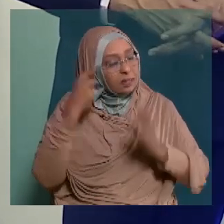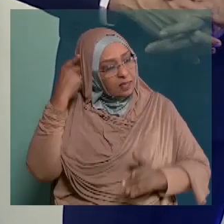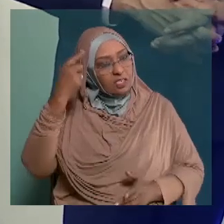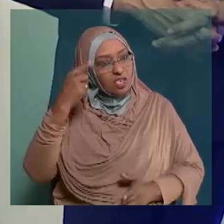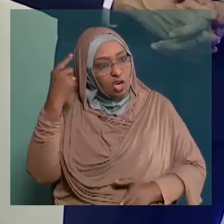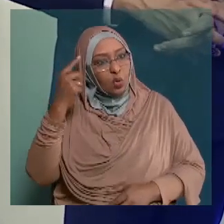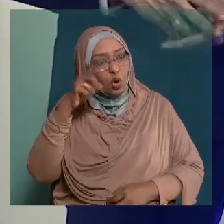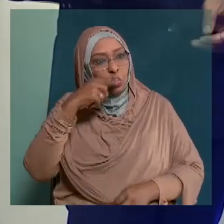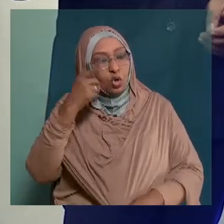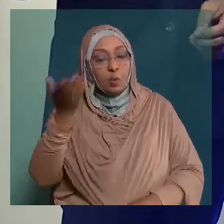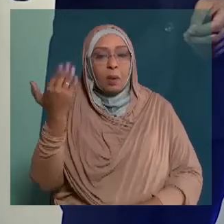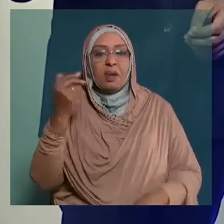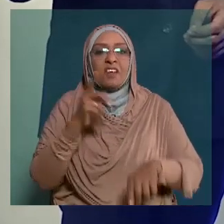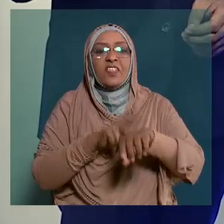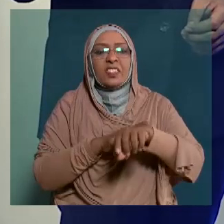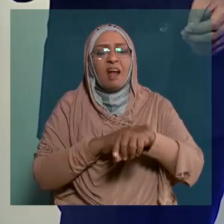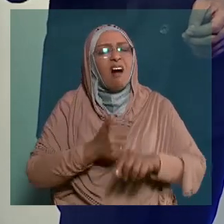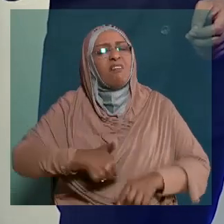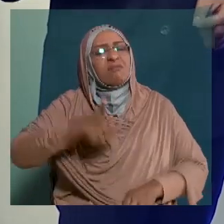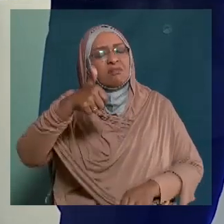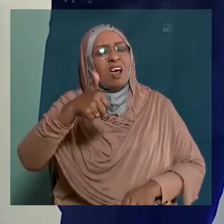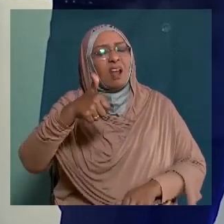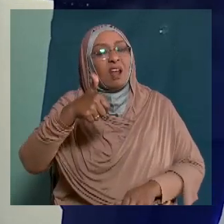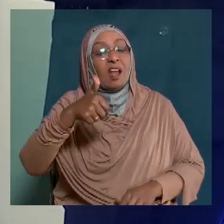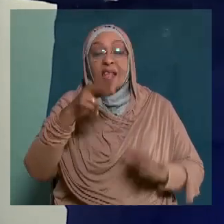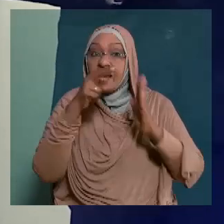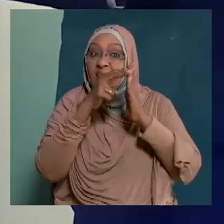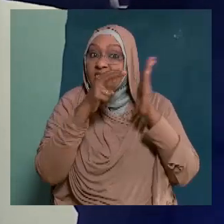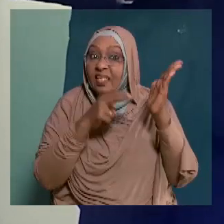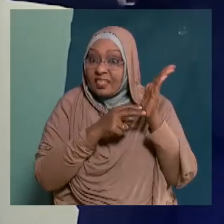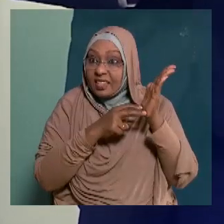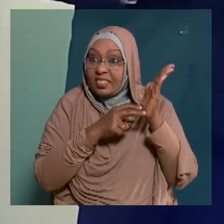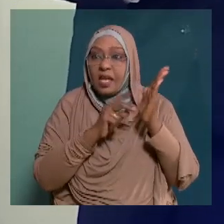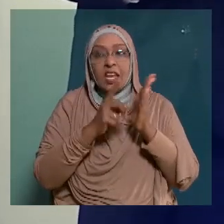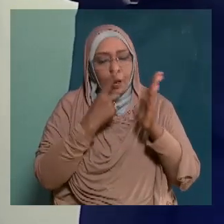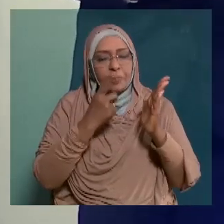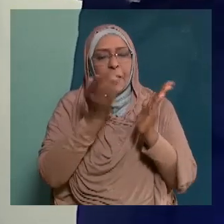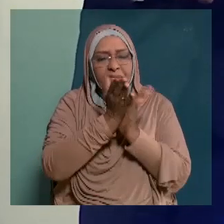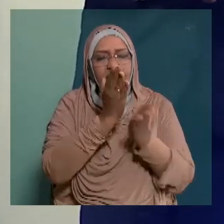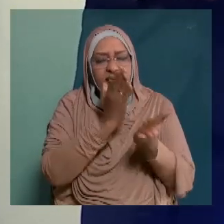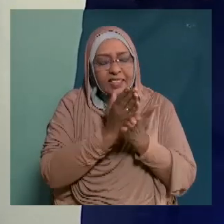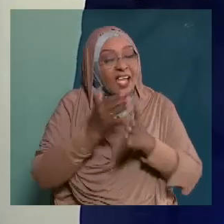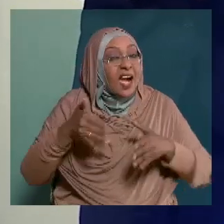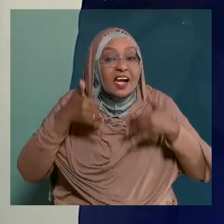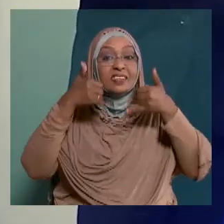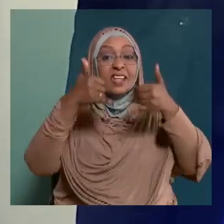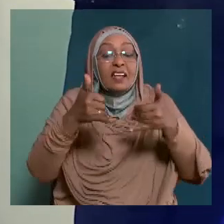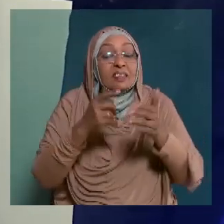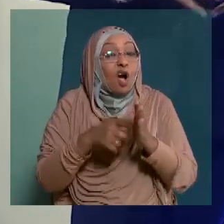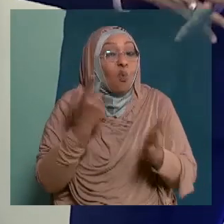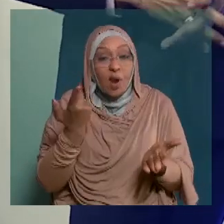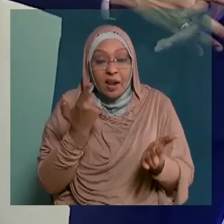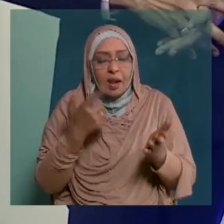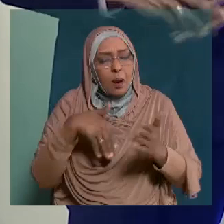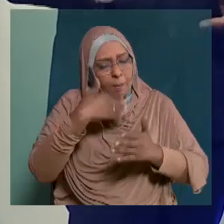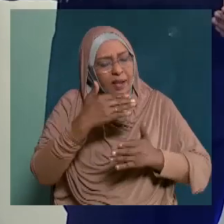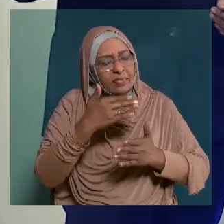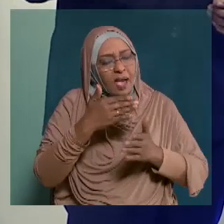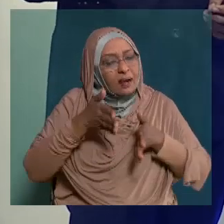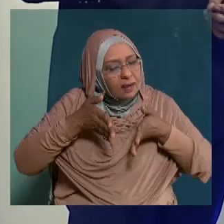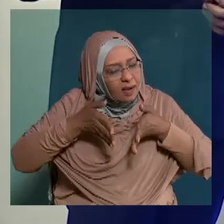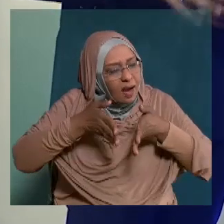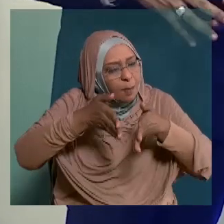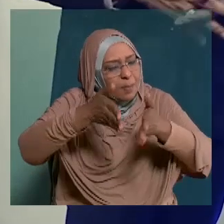قلته لكم قبل فترة، أفضل وسيلة للتخطيط أن نبدأ بتحديد الجائزة أولا، ثم نرسم المسار